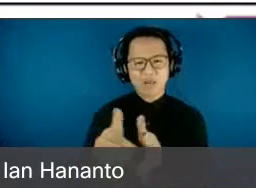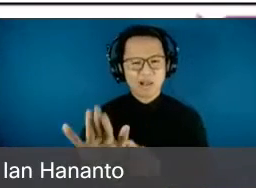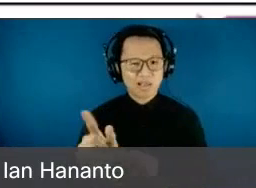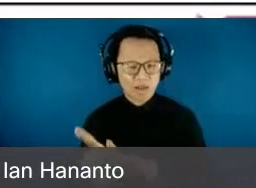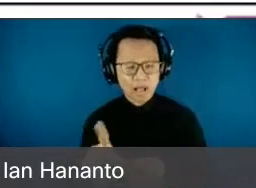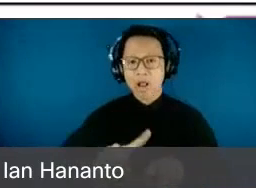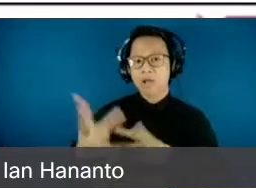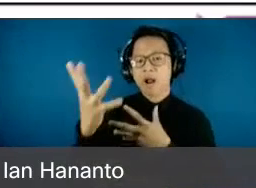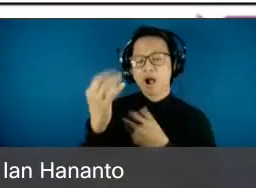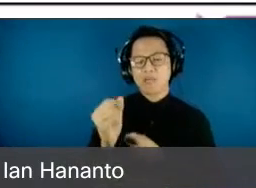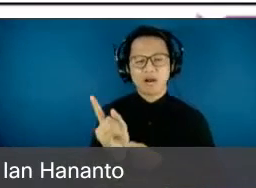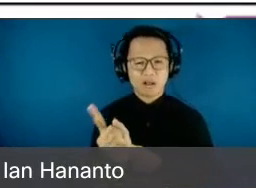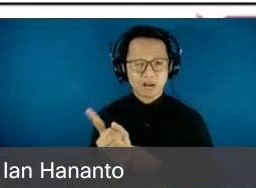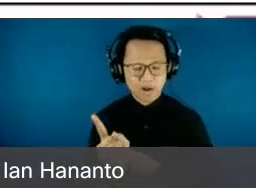sana.